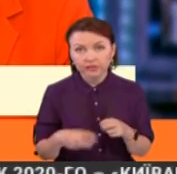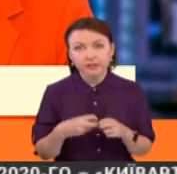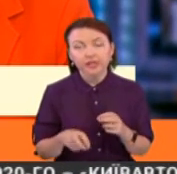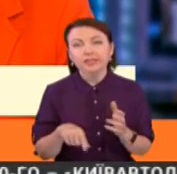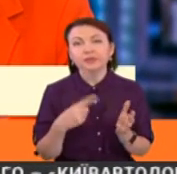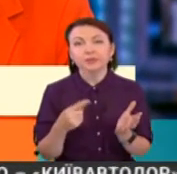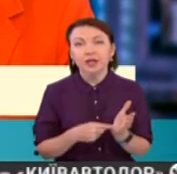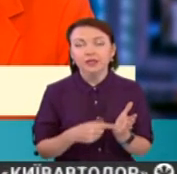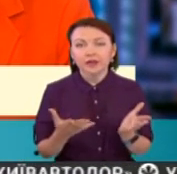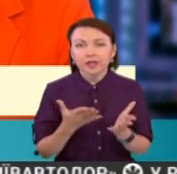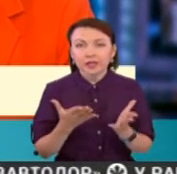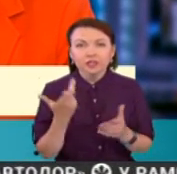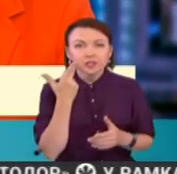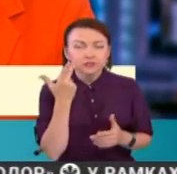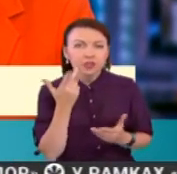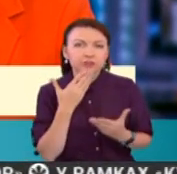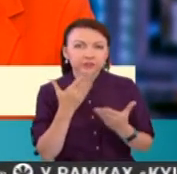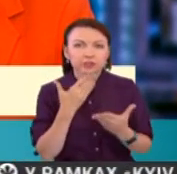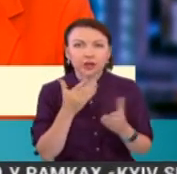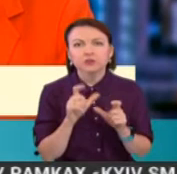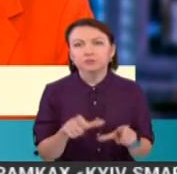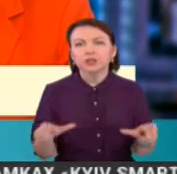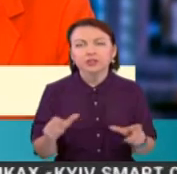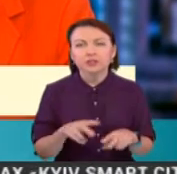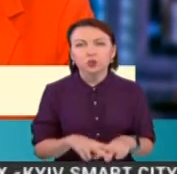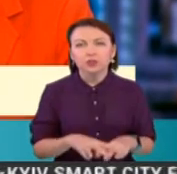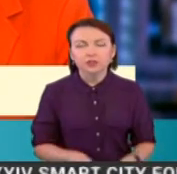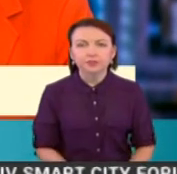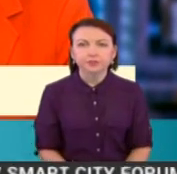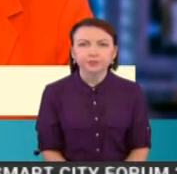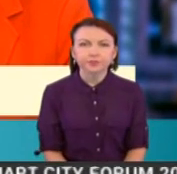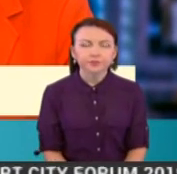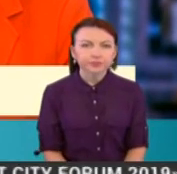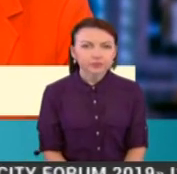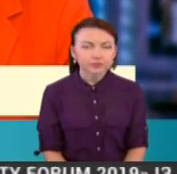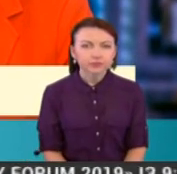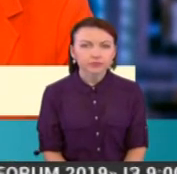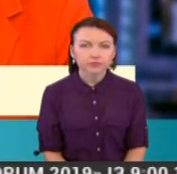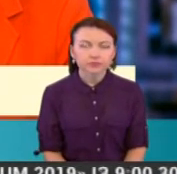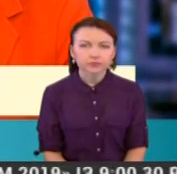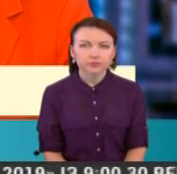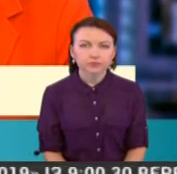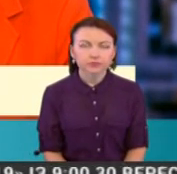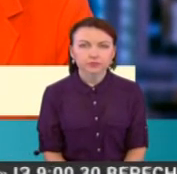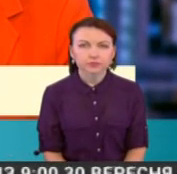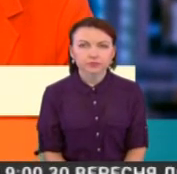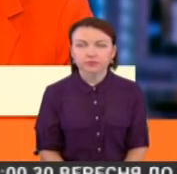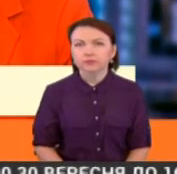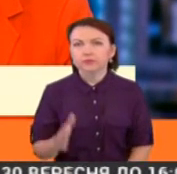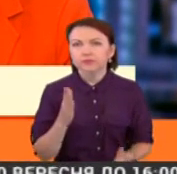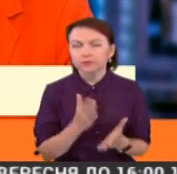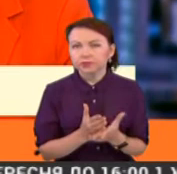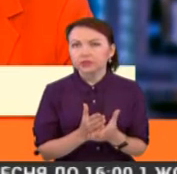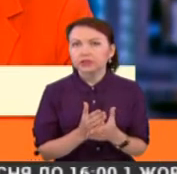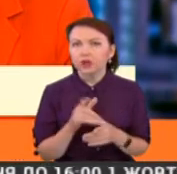з питаннями яких до вас зазвичай звертаються мешканці столиці? Знову ж таки, є оператор системи КП ЄОС,